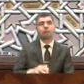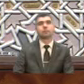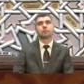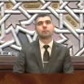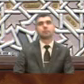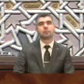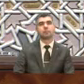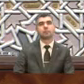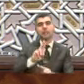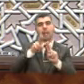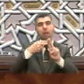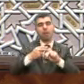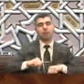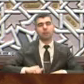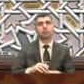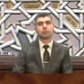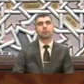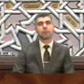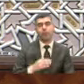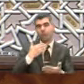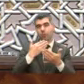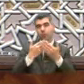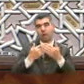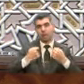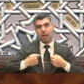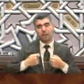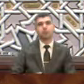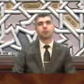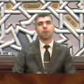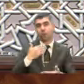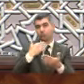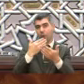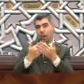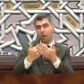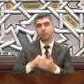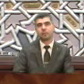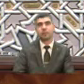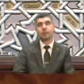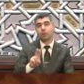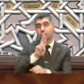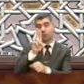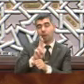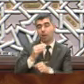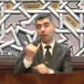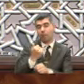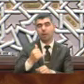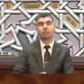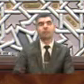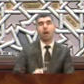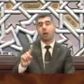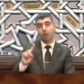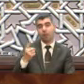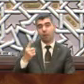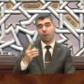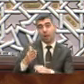كلمة لكم سيدة الوزيرة للجواب. شكرا سيد الرئيس، شكرا السيد نائب المحترم على هذا السؤال المهم. اولا